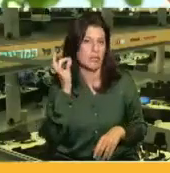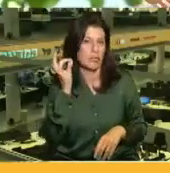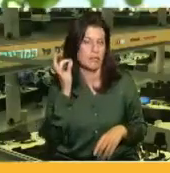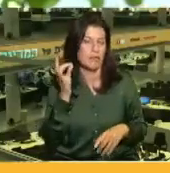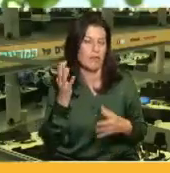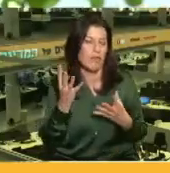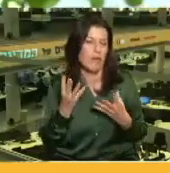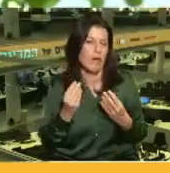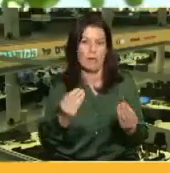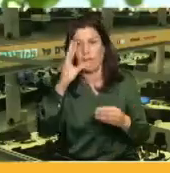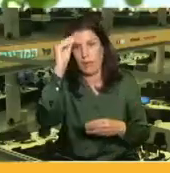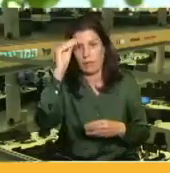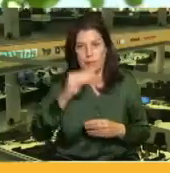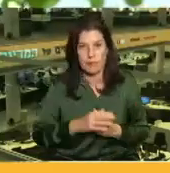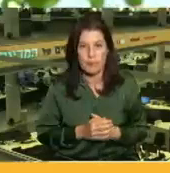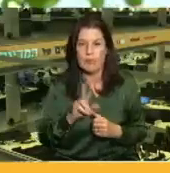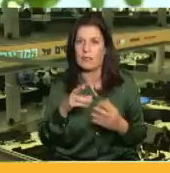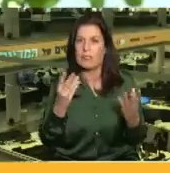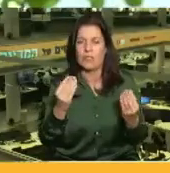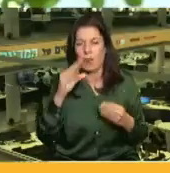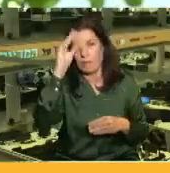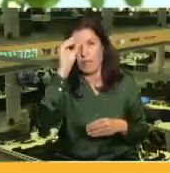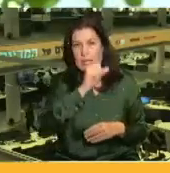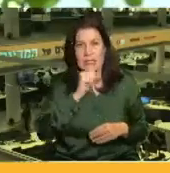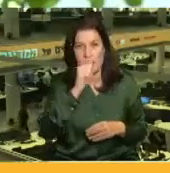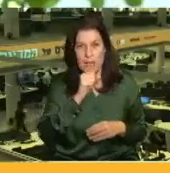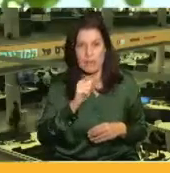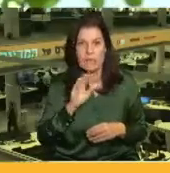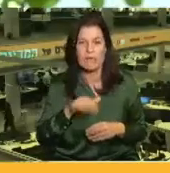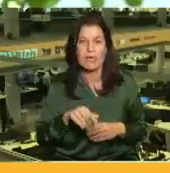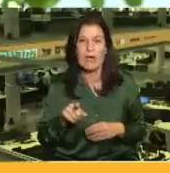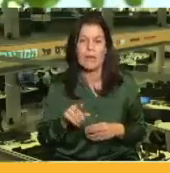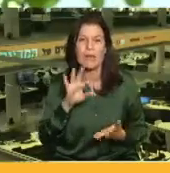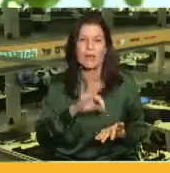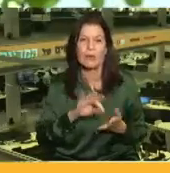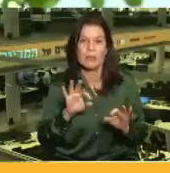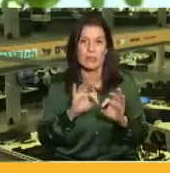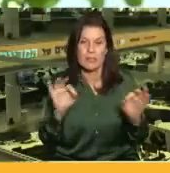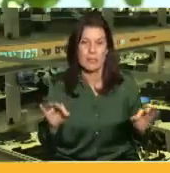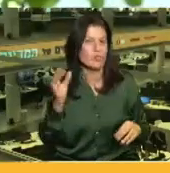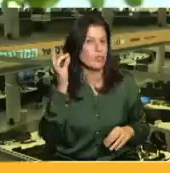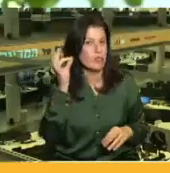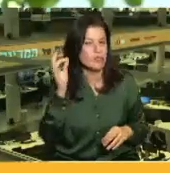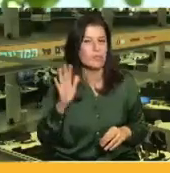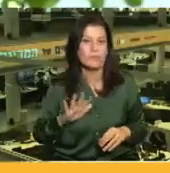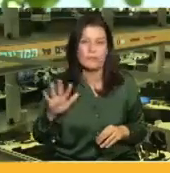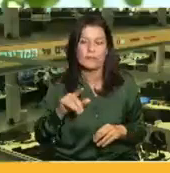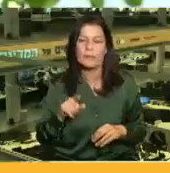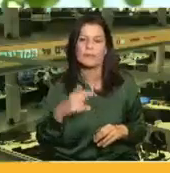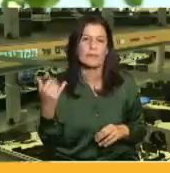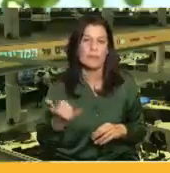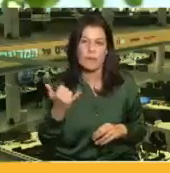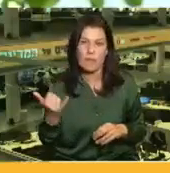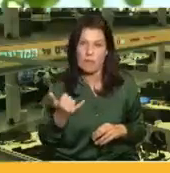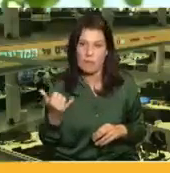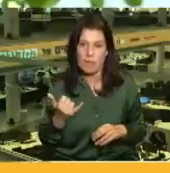זה כאילו, יש המון זמרים. ובכלל, נקודת ההתחלה של נשים בכללי, היא תמיד נקודת